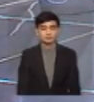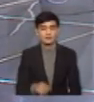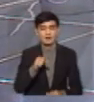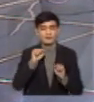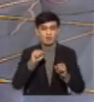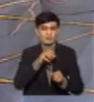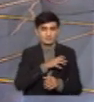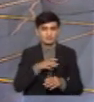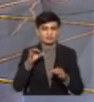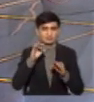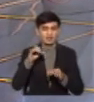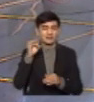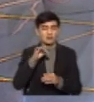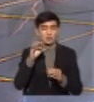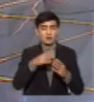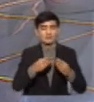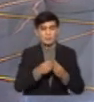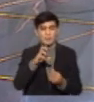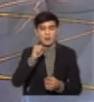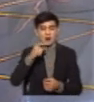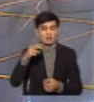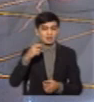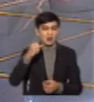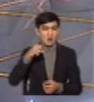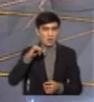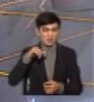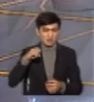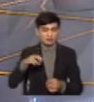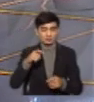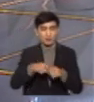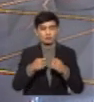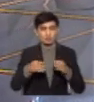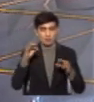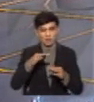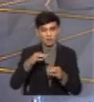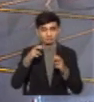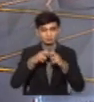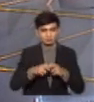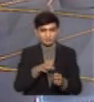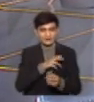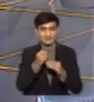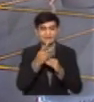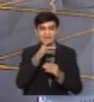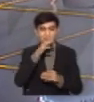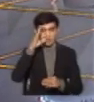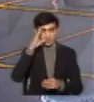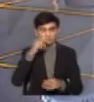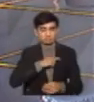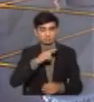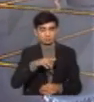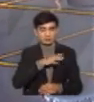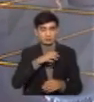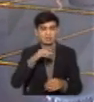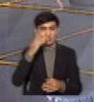Адвокат, который представляет интересы семьи Багдаулета Умирхана, заявил о ряде нарушений во время следствия. 13-летний мальчик погиб в столице